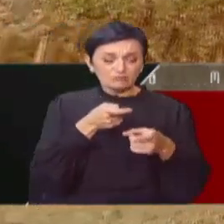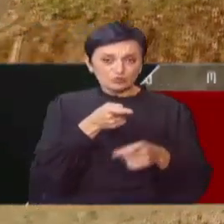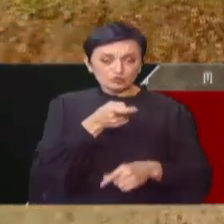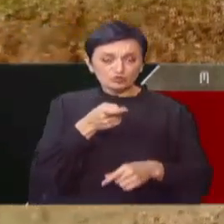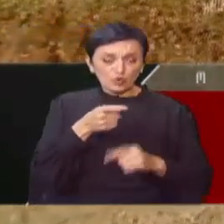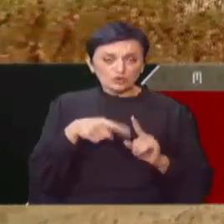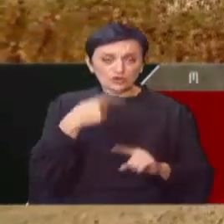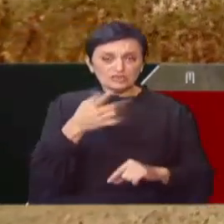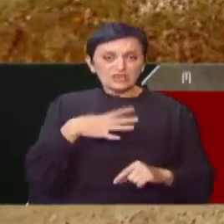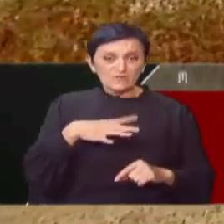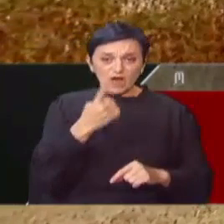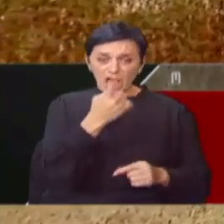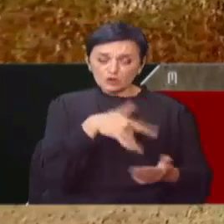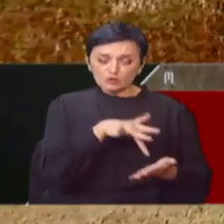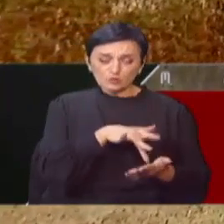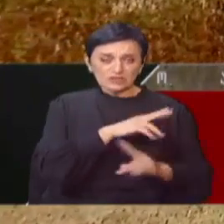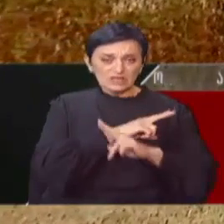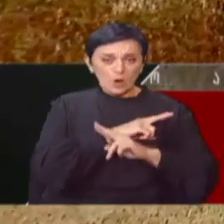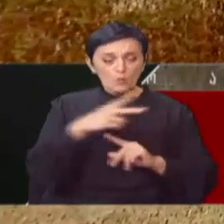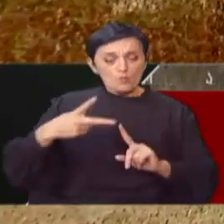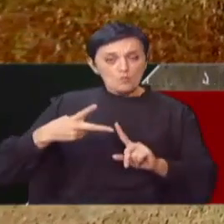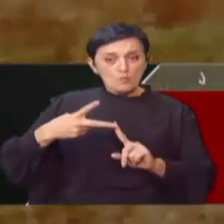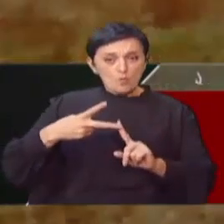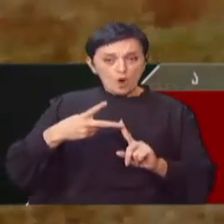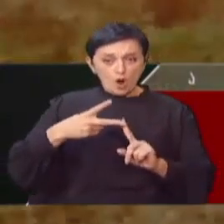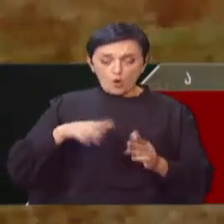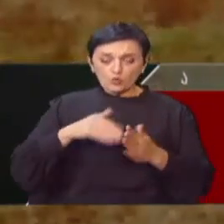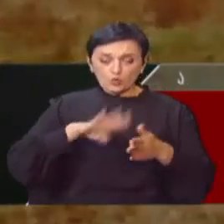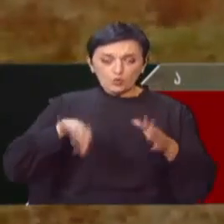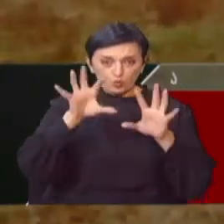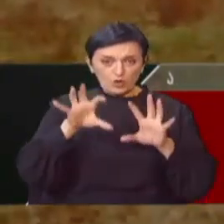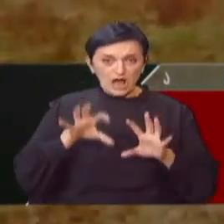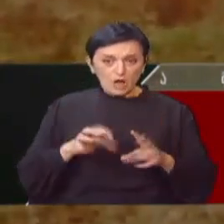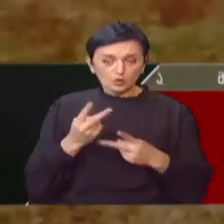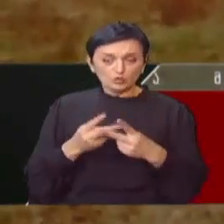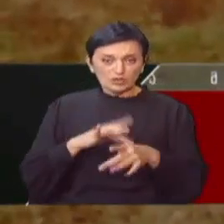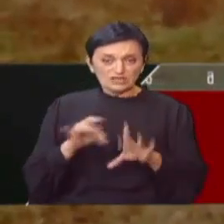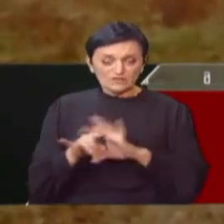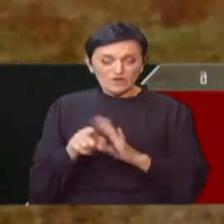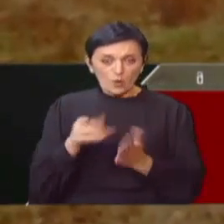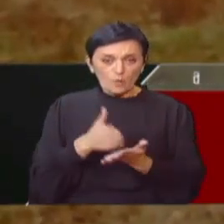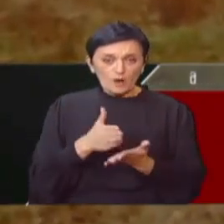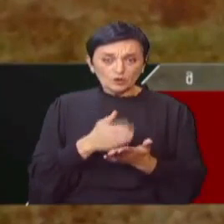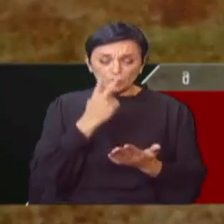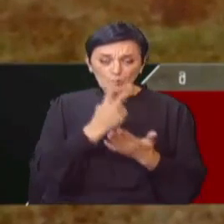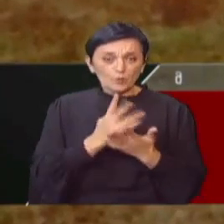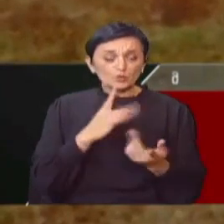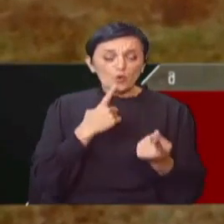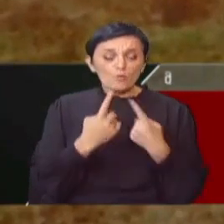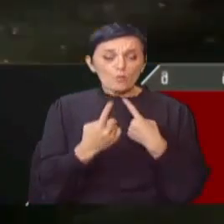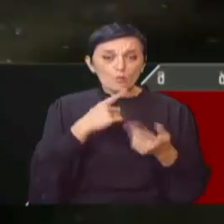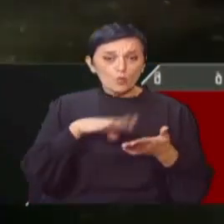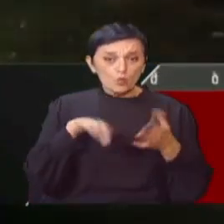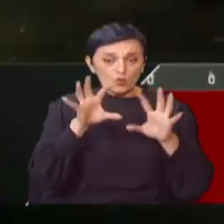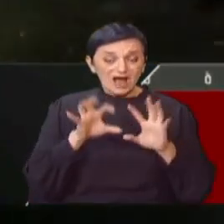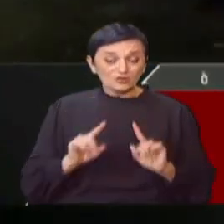შედეგად საქართველოს ერთი მოქალაქე დაიღუპა, მეორე კი ამ დრომდე უკანონოდ ტყვეობაში იმყოფება. Მიუხედავად იმისა, რომ მოლაპარაკებები